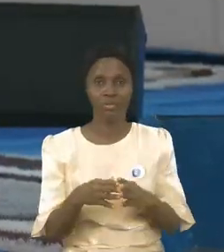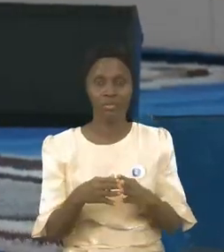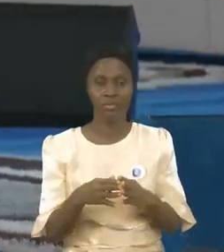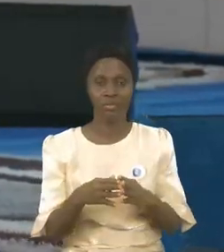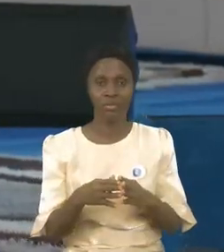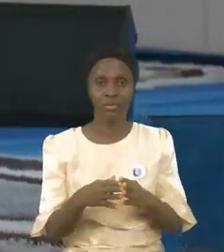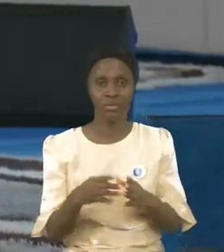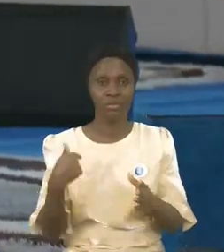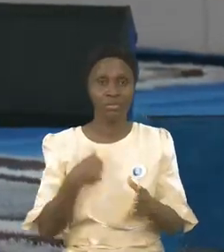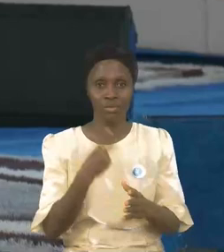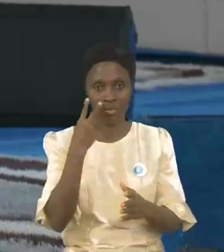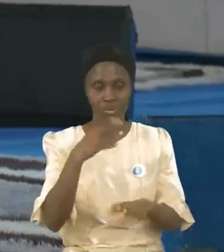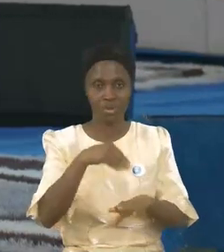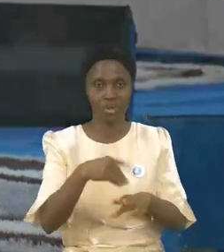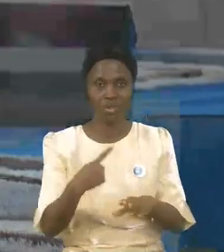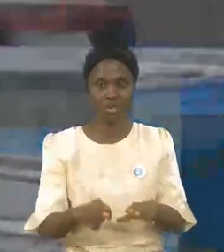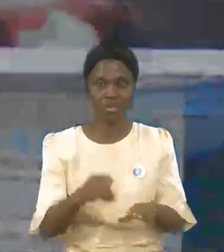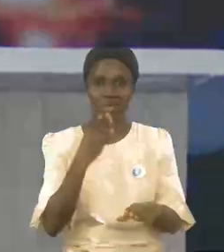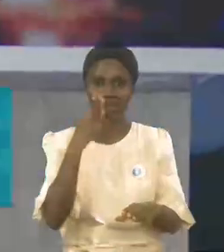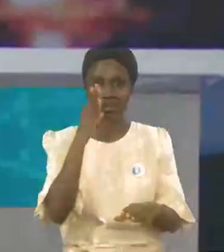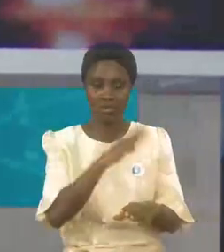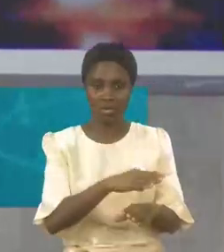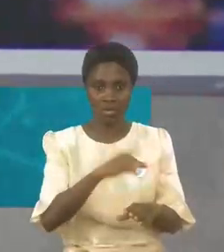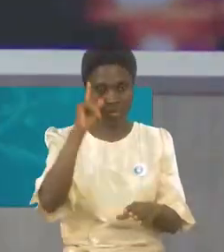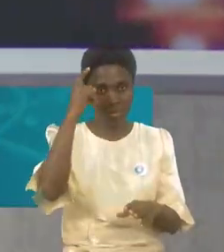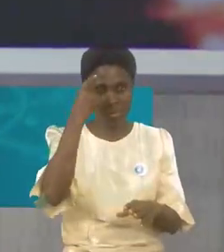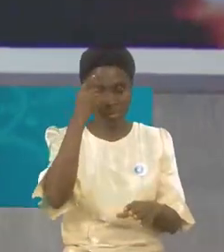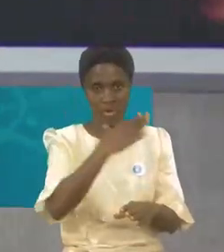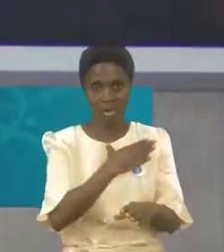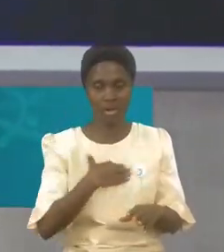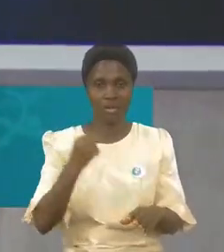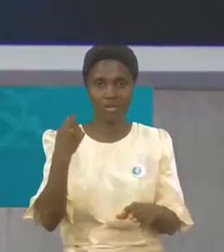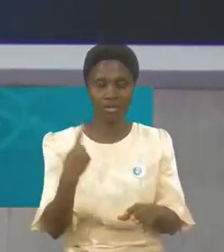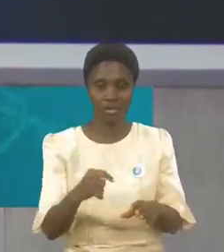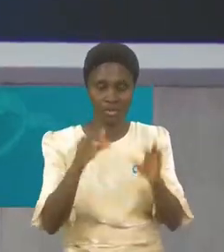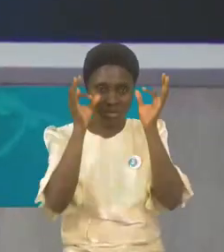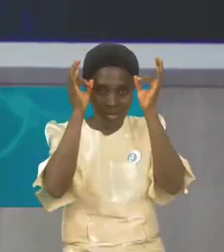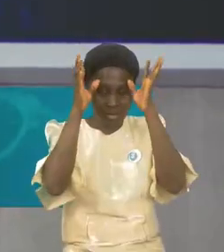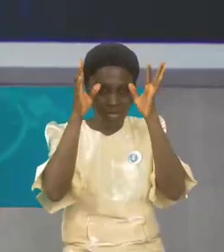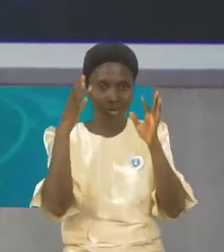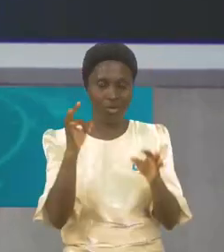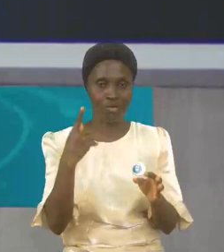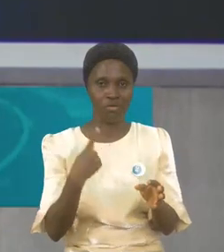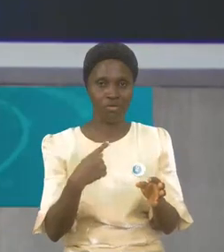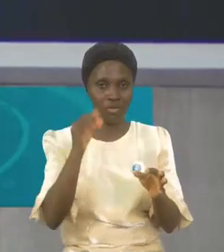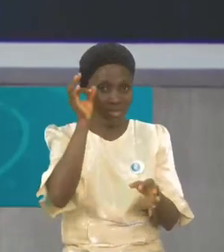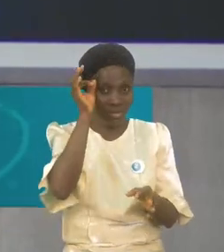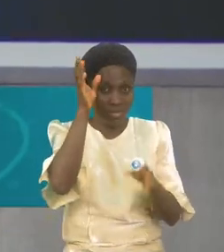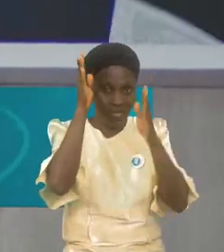nations. Retournons au premier point. Nous allons voir la tyrannie et